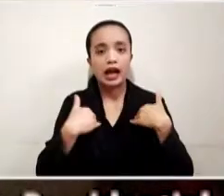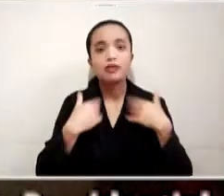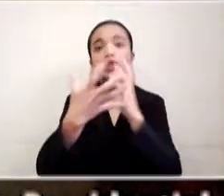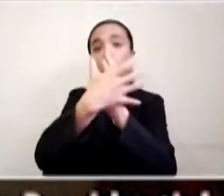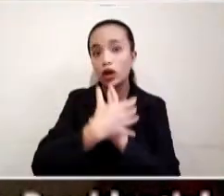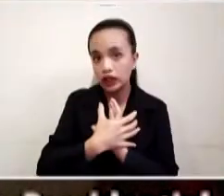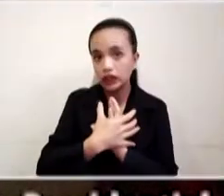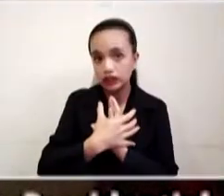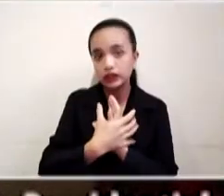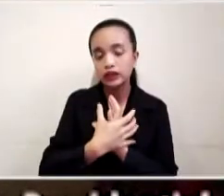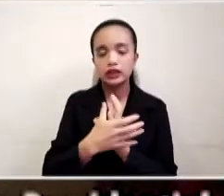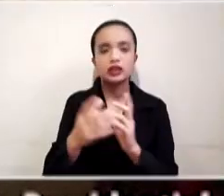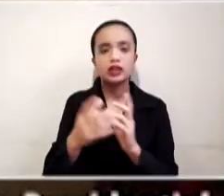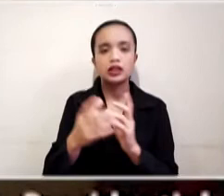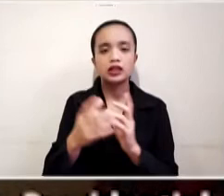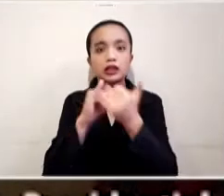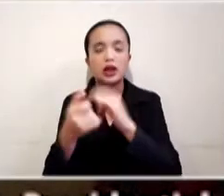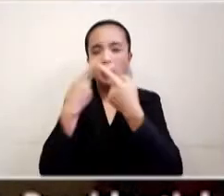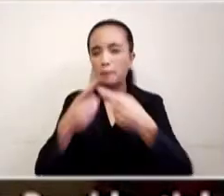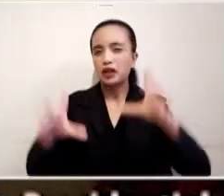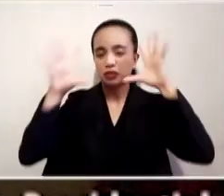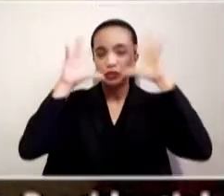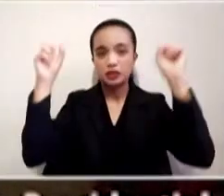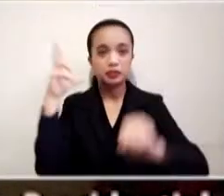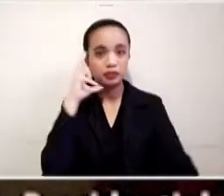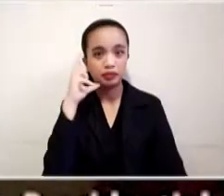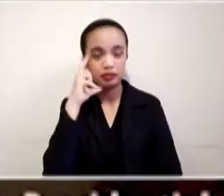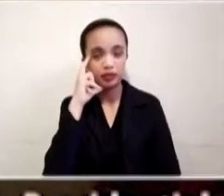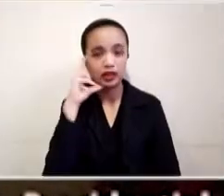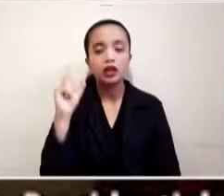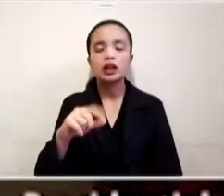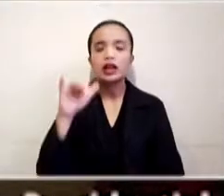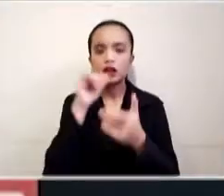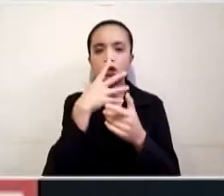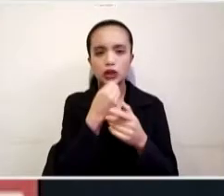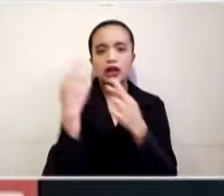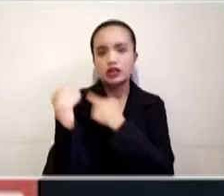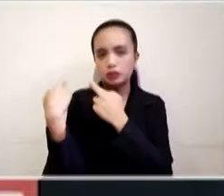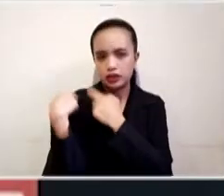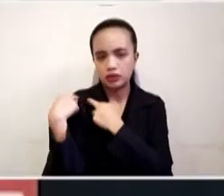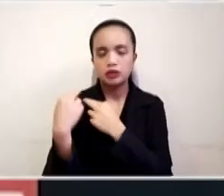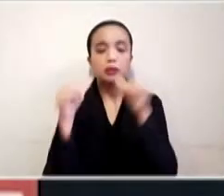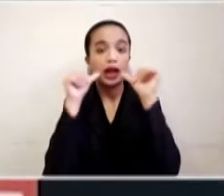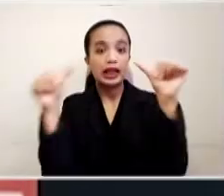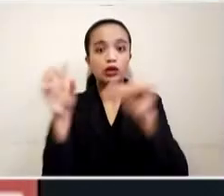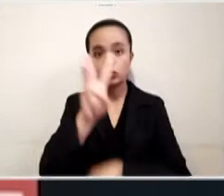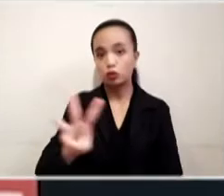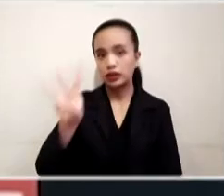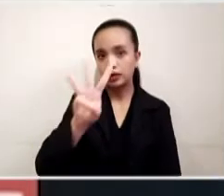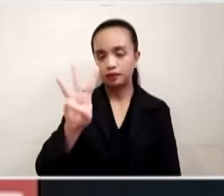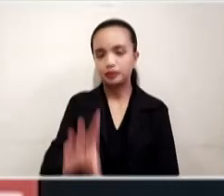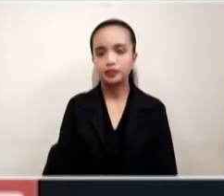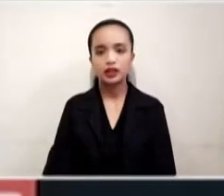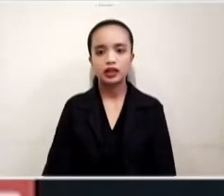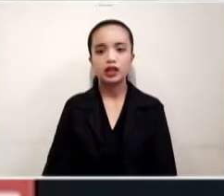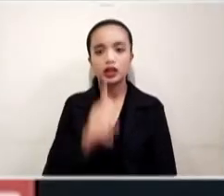nga agbalyo. Ngam ni Presidente Rodrigo Duterte, timang iwaragawag kadag ito'y Inton Miyerkules. Nagkakaisa po ang lokal na pamahalaan